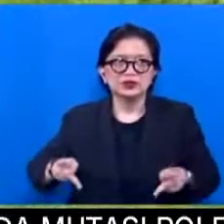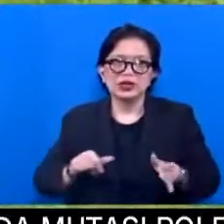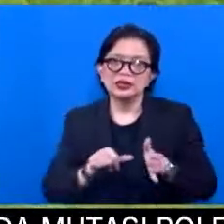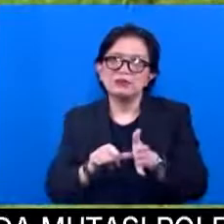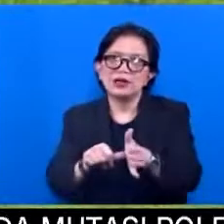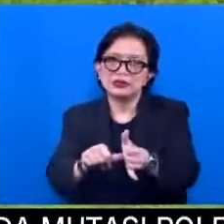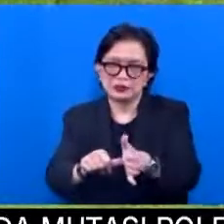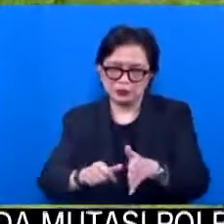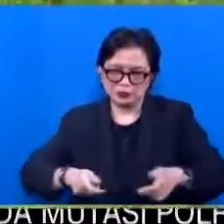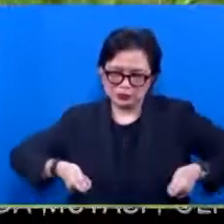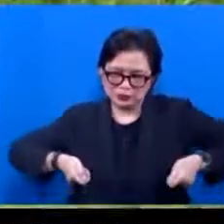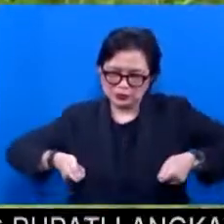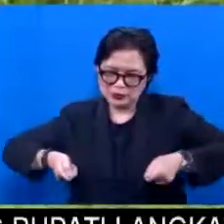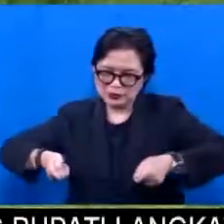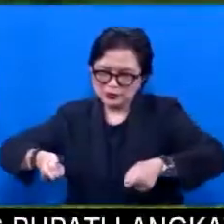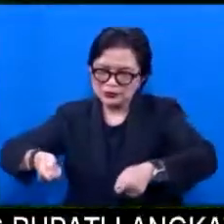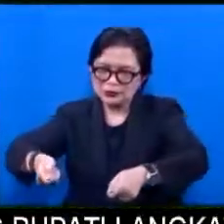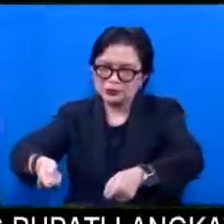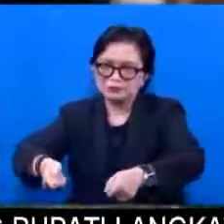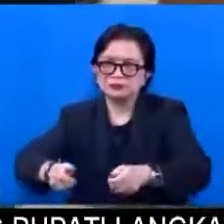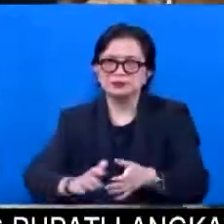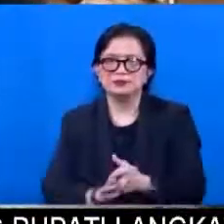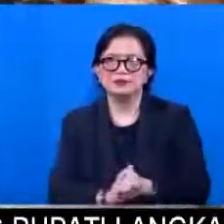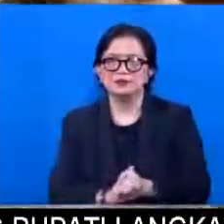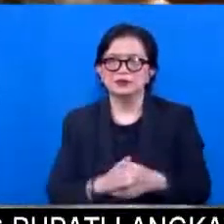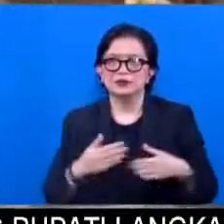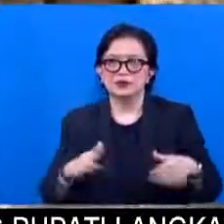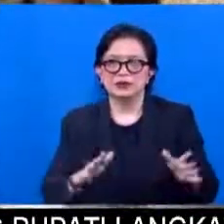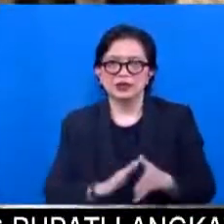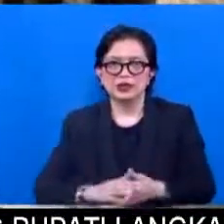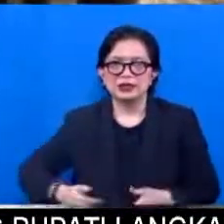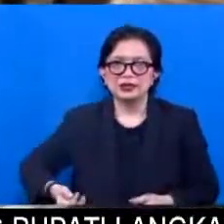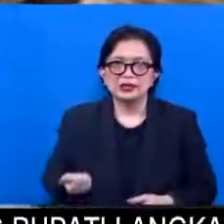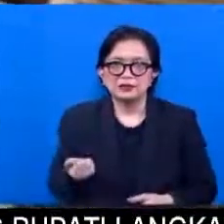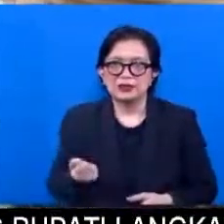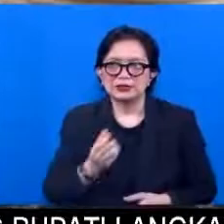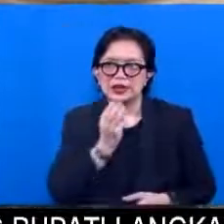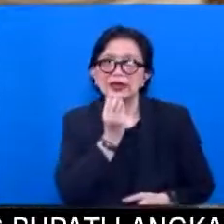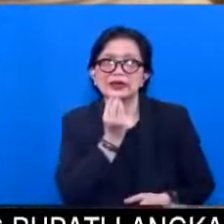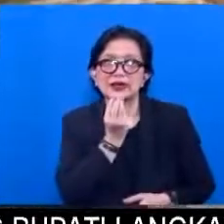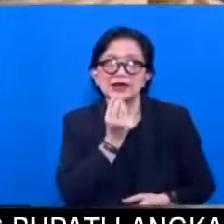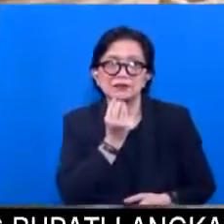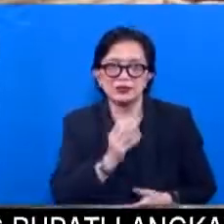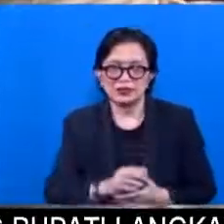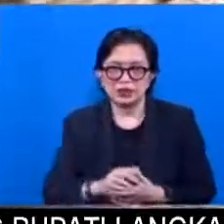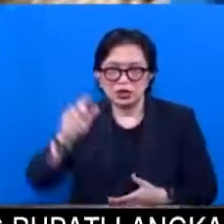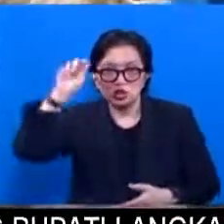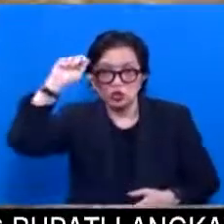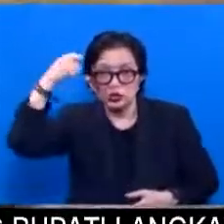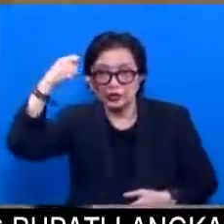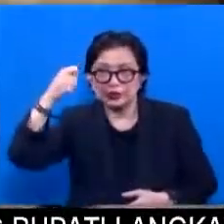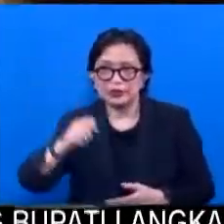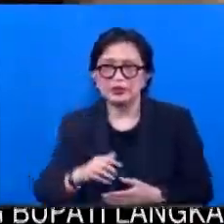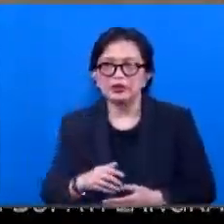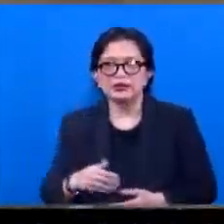untuk didekatkan. Juga pada saat di pasar hewan, saat kesulitan karena jalan yang rusak, banyak warga